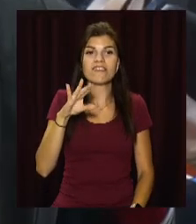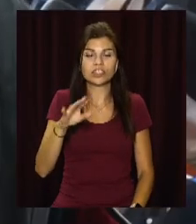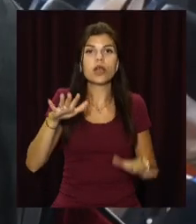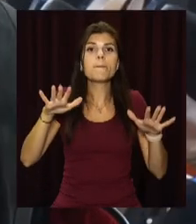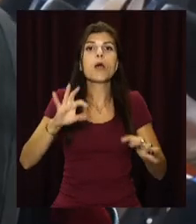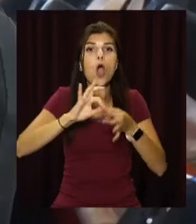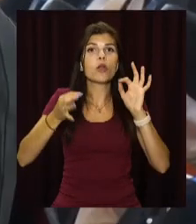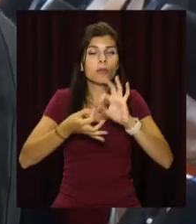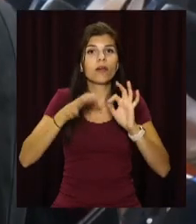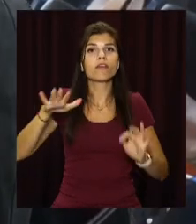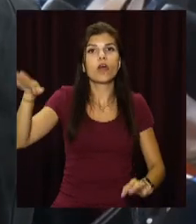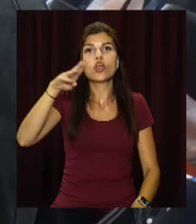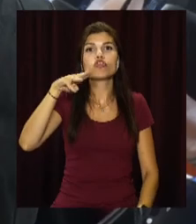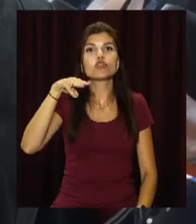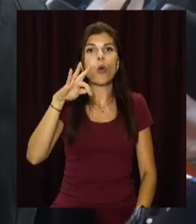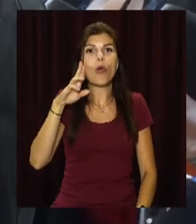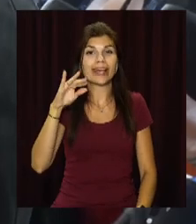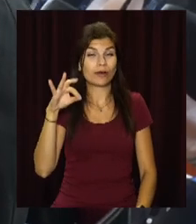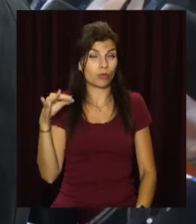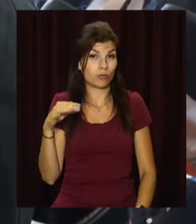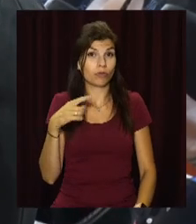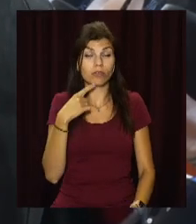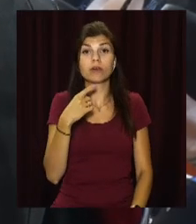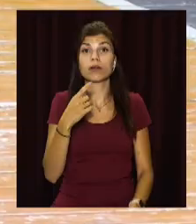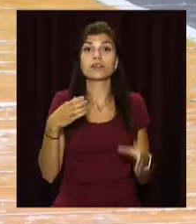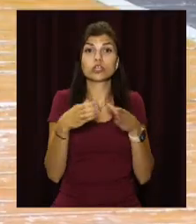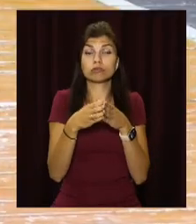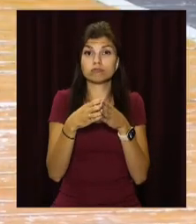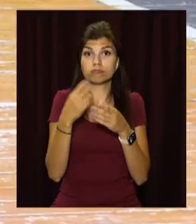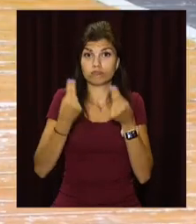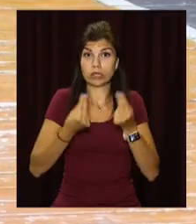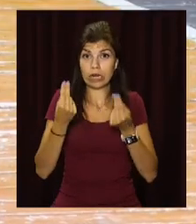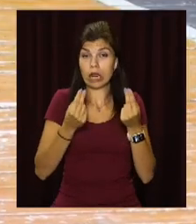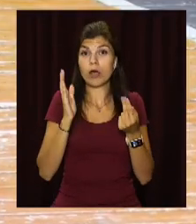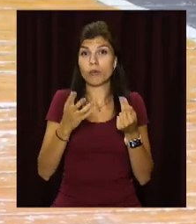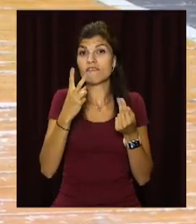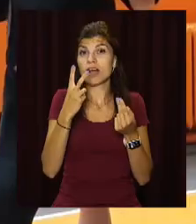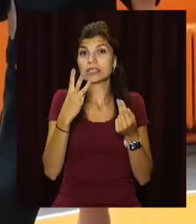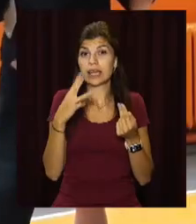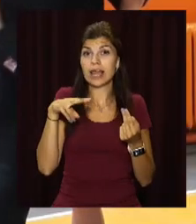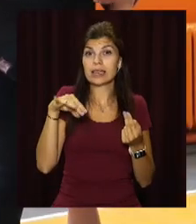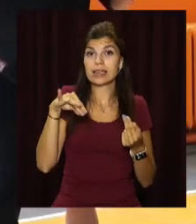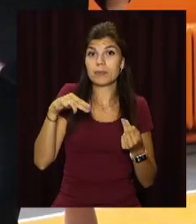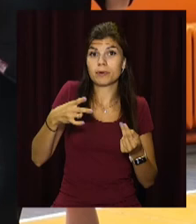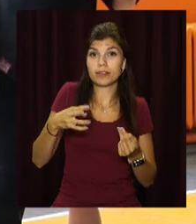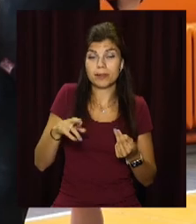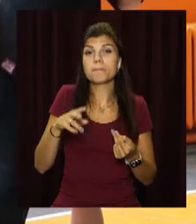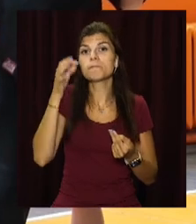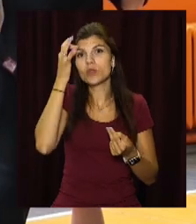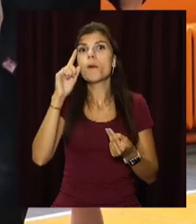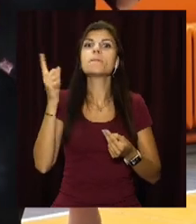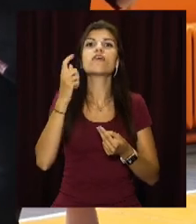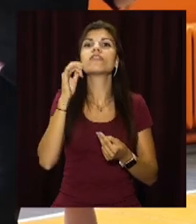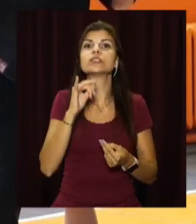Токіо нестимуть стяг України. Урочиста церемонія 32-х Олімпійських ігор відбудеться 23 липня. Відзначимо, вперше в